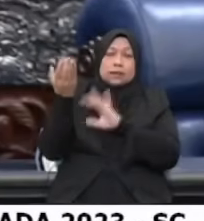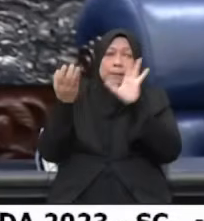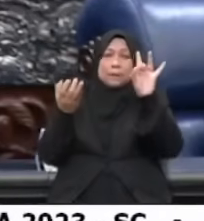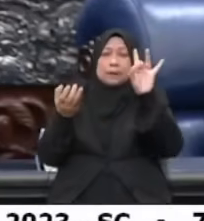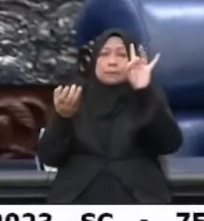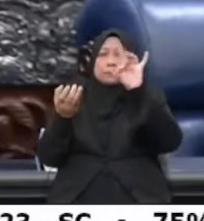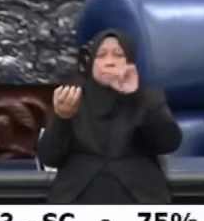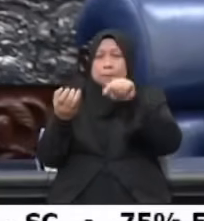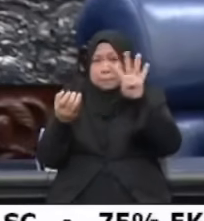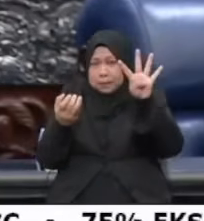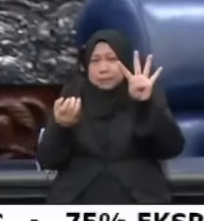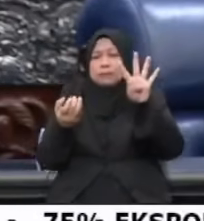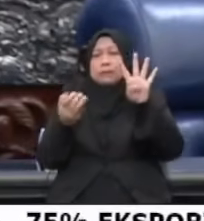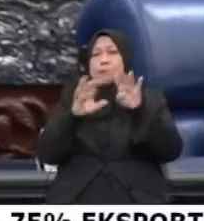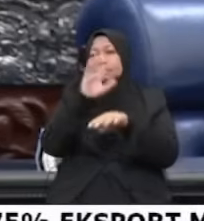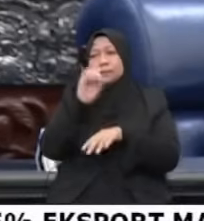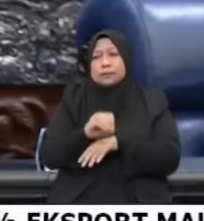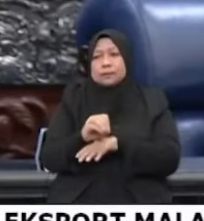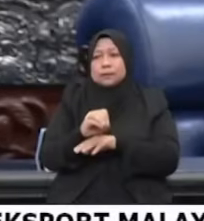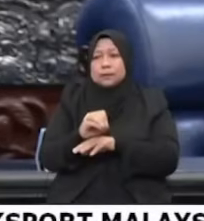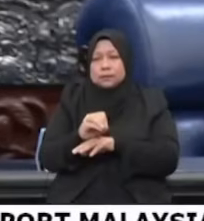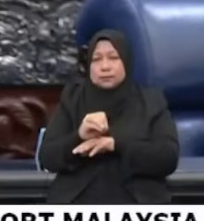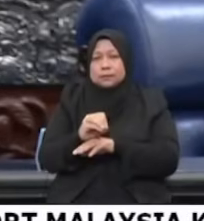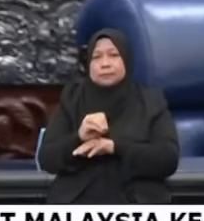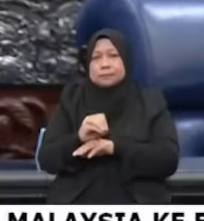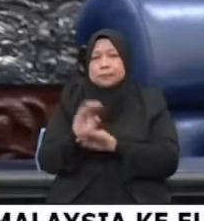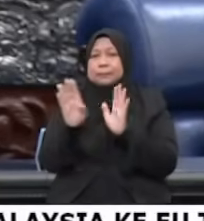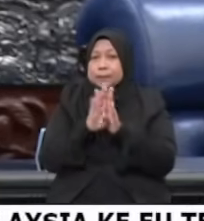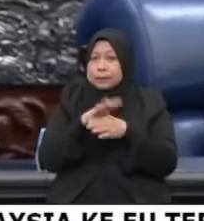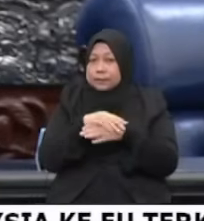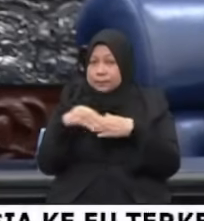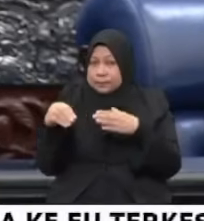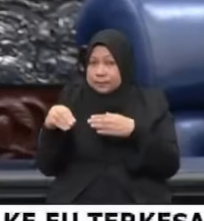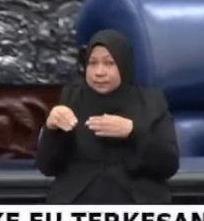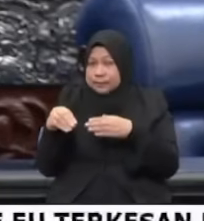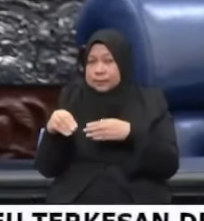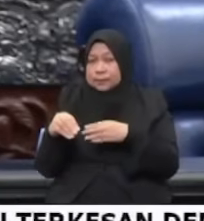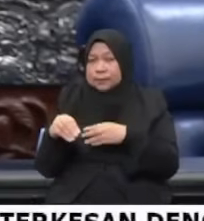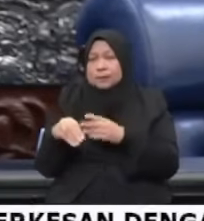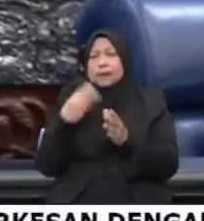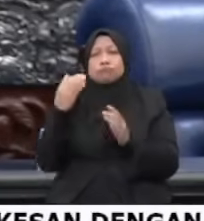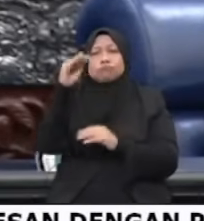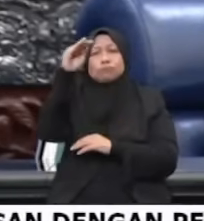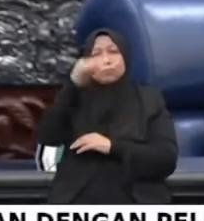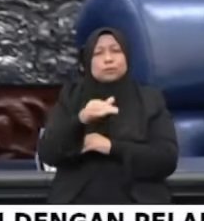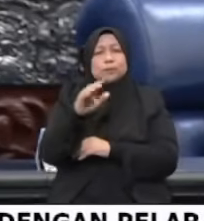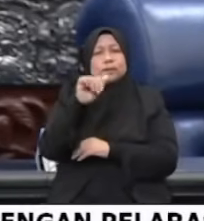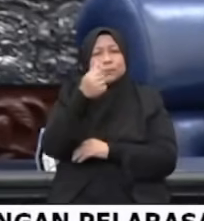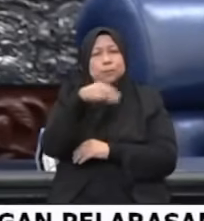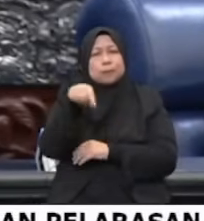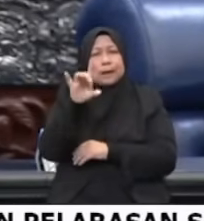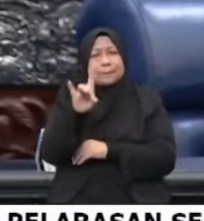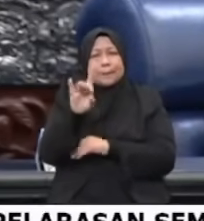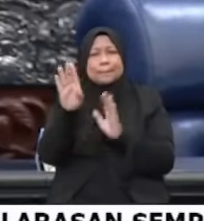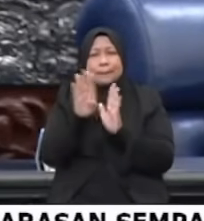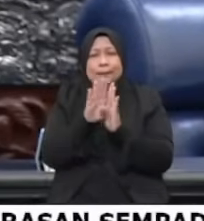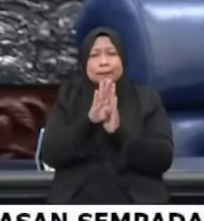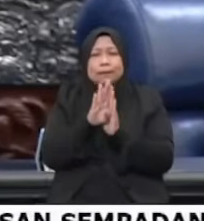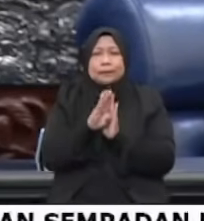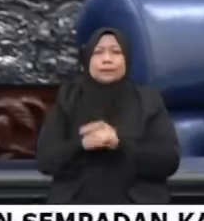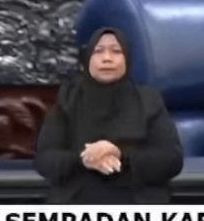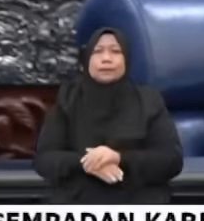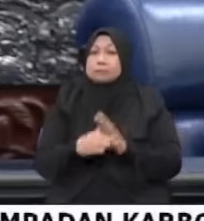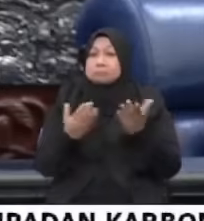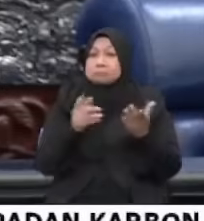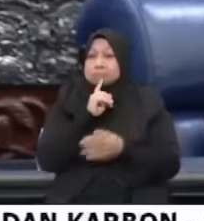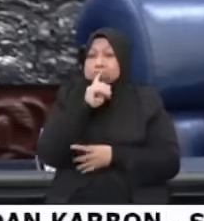8.4% r.4 bilion tradeplus menurun kepada 10.87 bilion